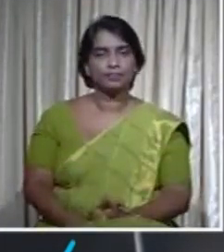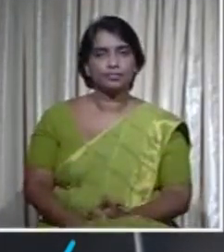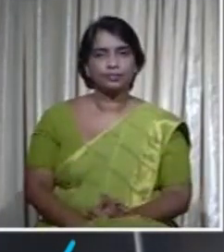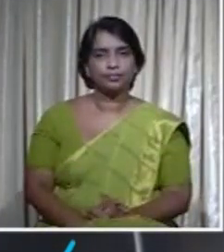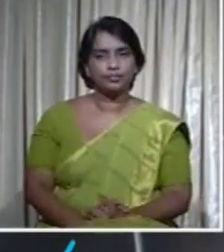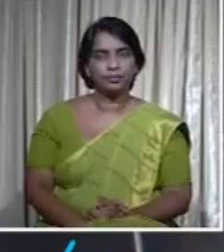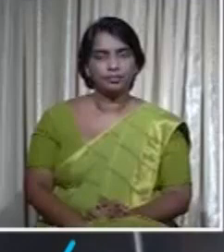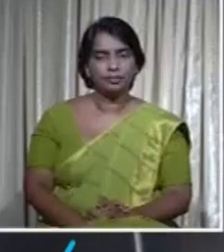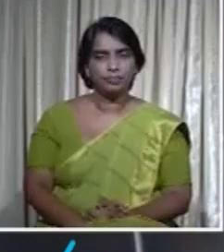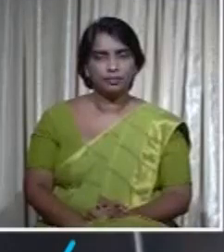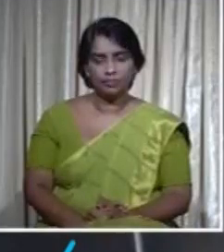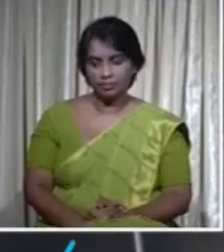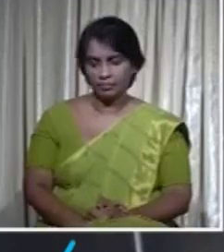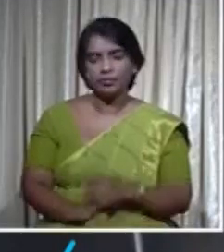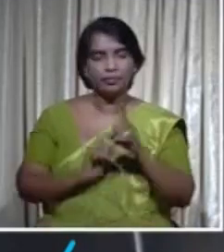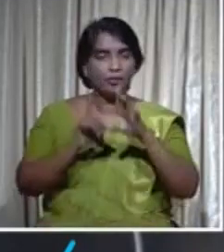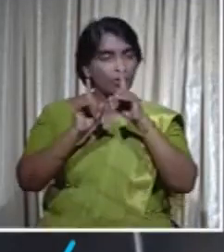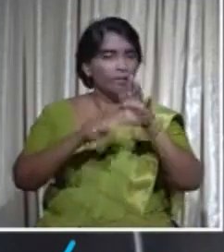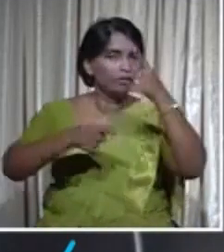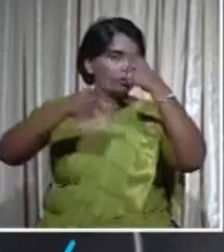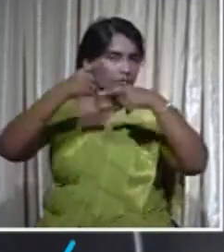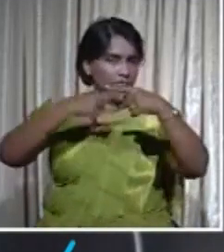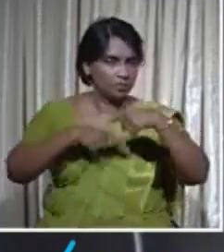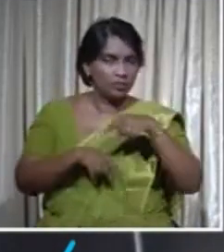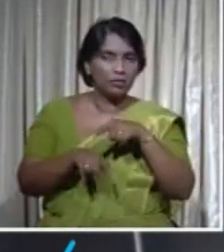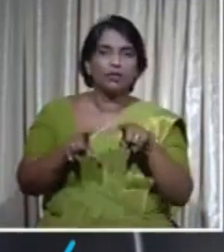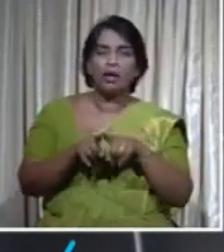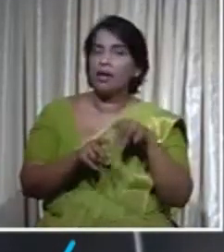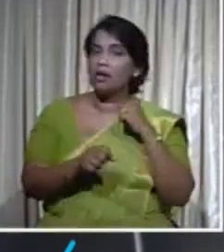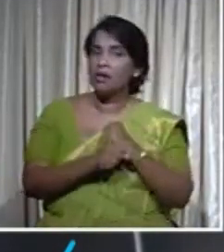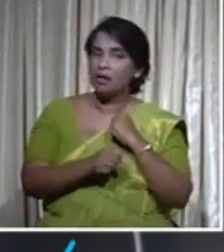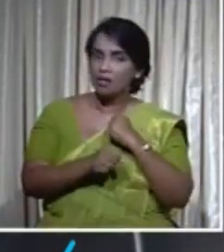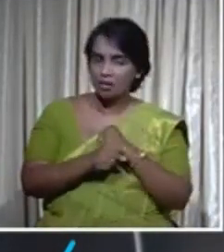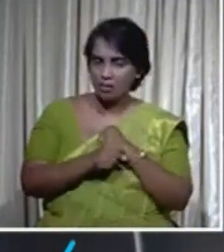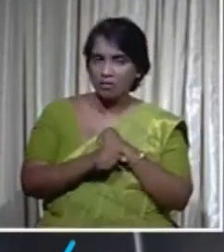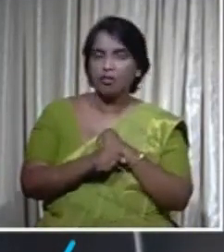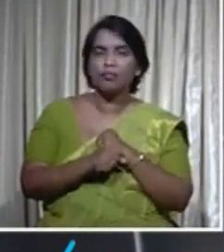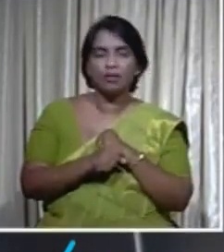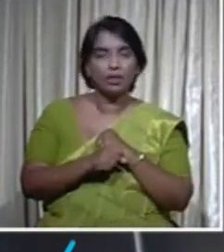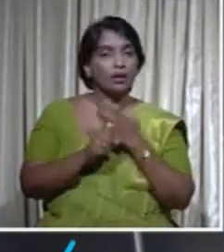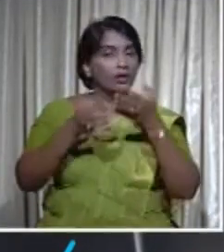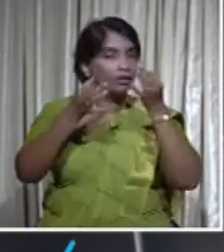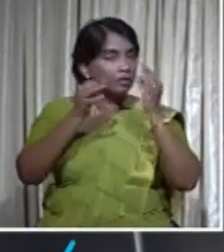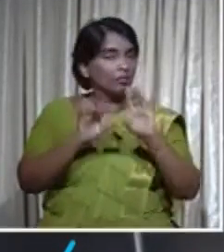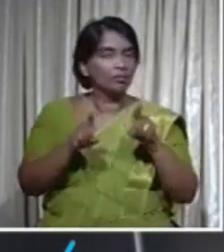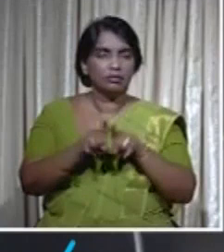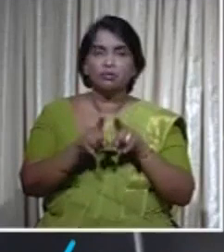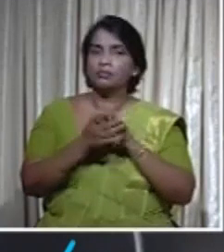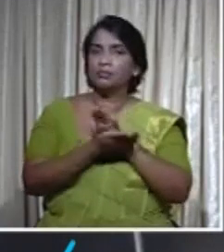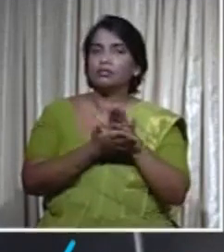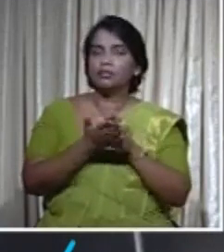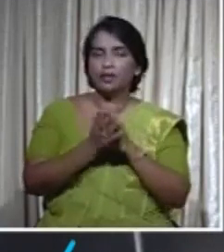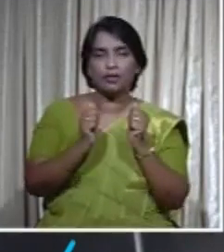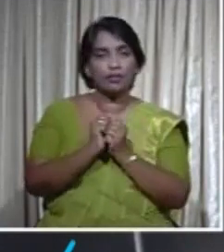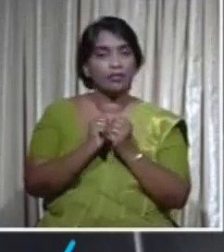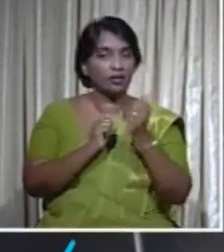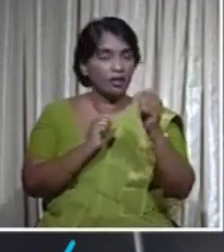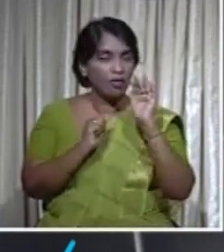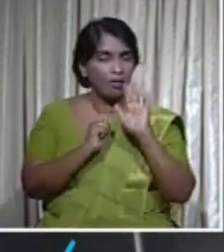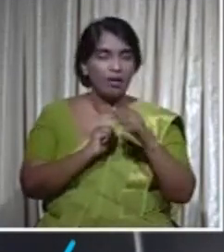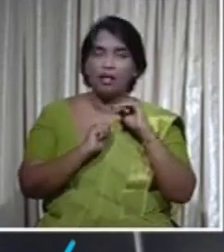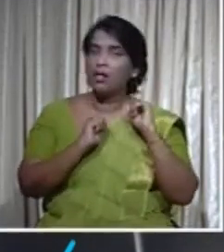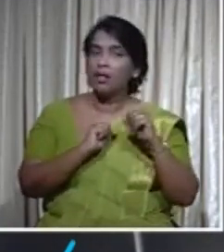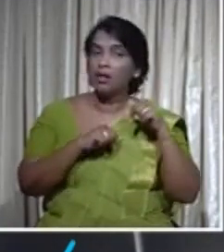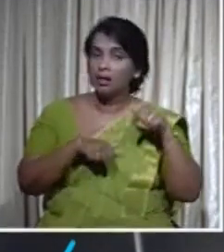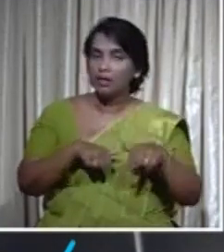இந்த இந்த விடயத்திலே அரசாங்கம் சரியான முறையிலே கையாள வேண்டும் ஏனென்று சொல்லி சொன்னால் இன்றைக்கிருக்கிற